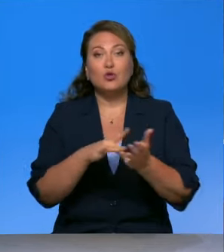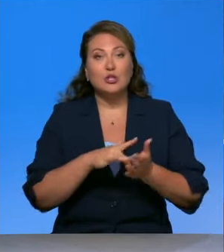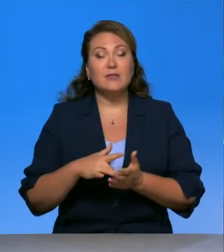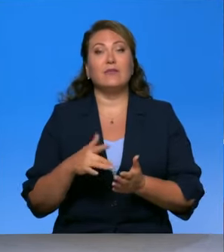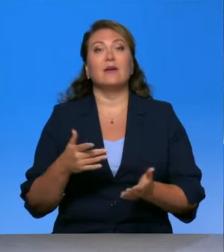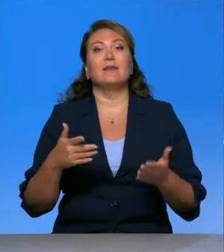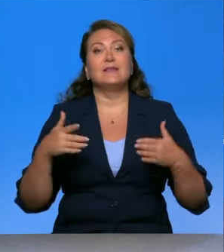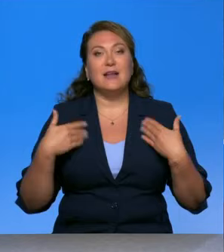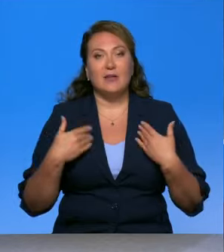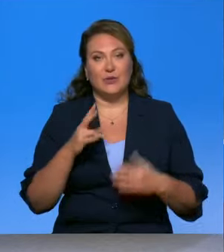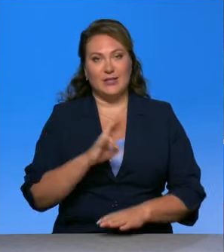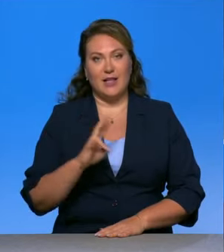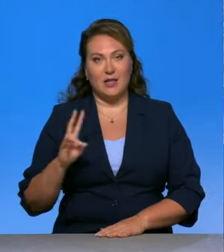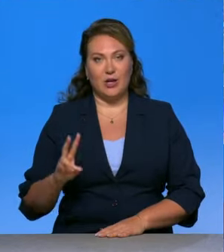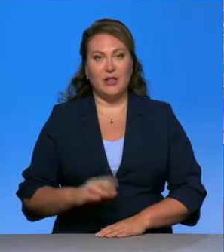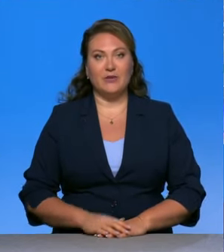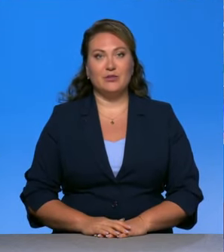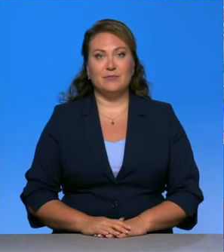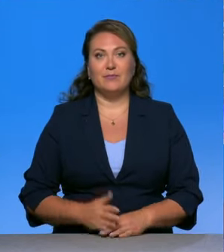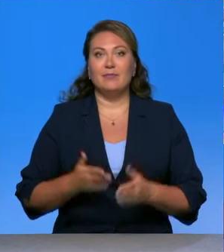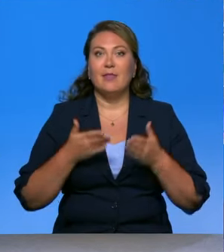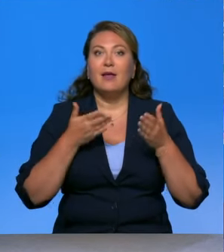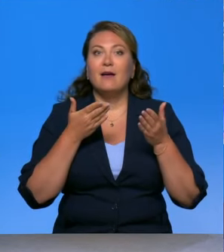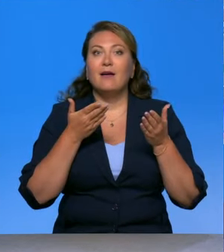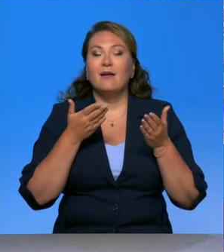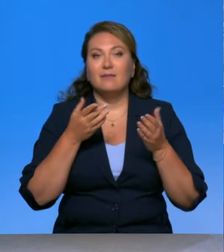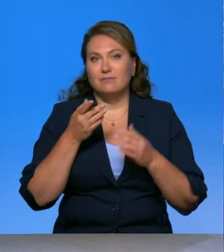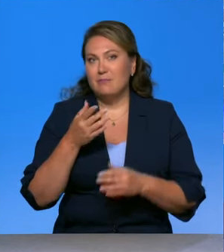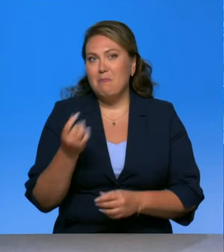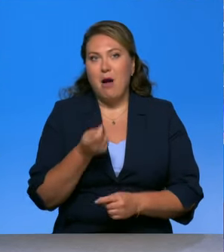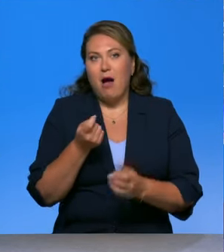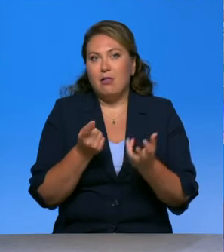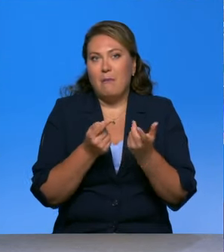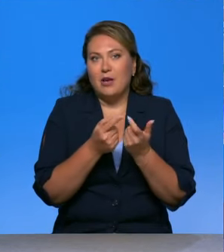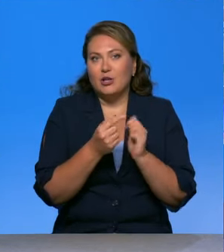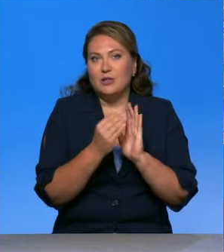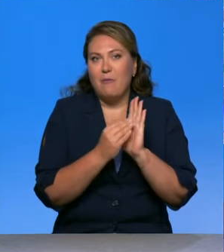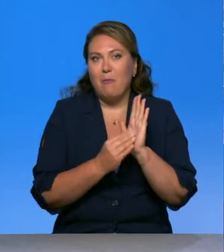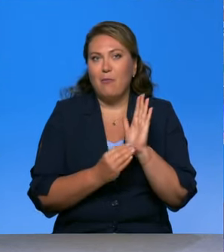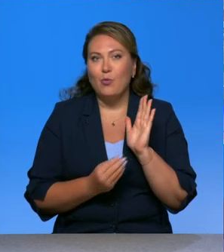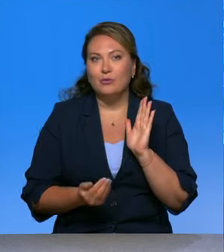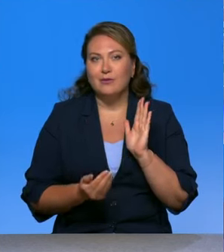здравствуйте. Здравствуйте. Но ты очень мало перечислил пунктов. Вот